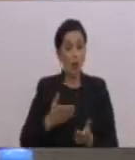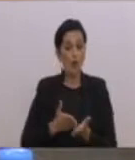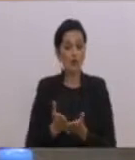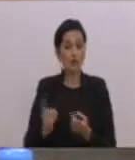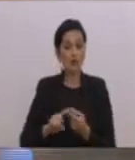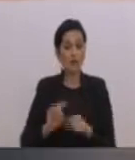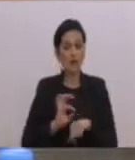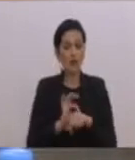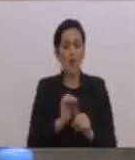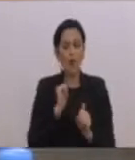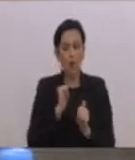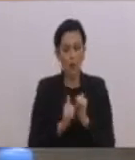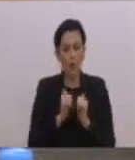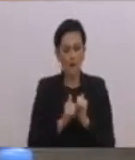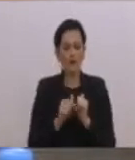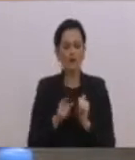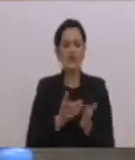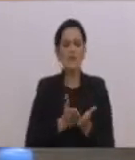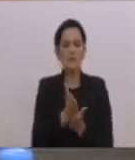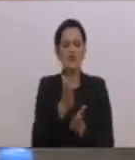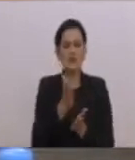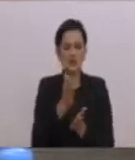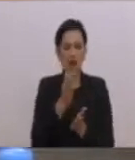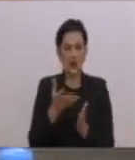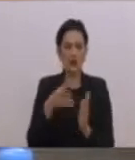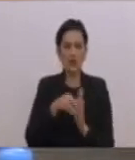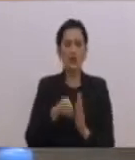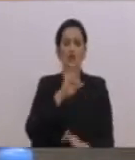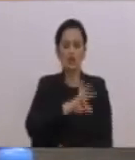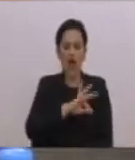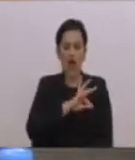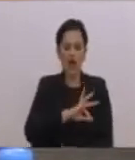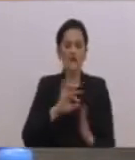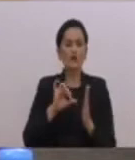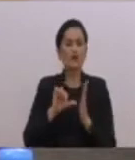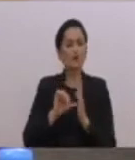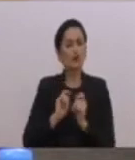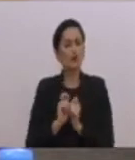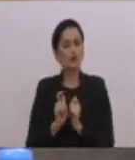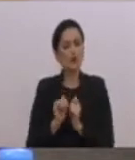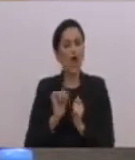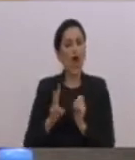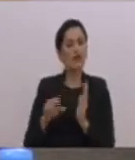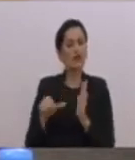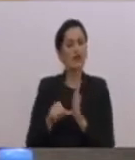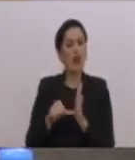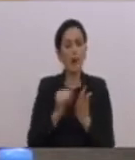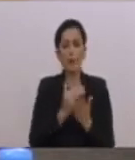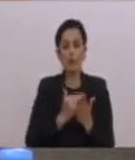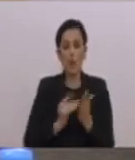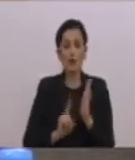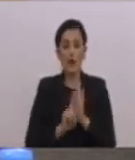გატარდა, ყოველთვის მიზნად ისახავდა მათ შორის გარკვეული შეღავათებისა და სუბსიდირების ან დახმარების პროგრამების ამოქმედებას.